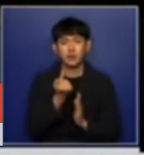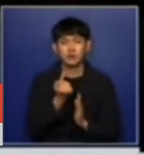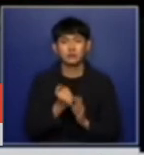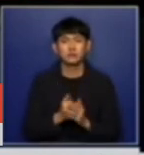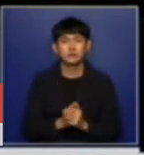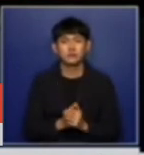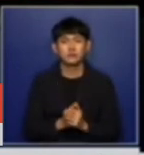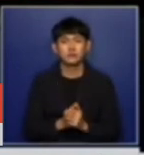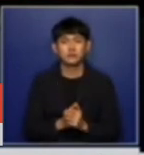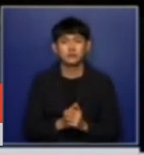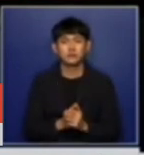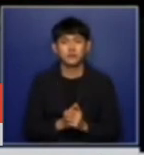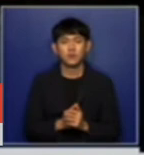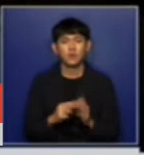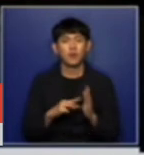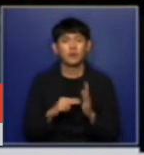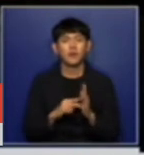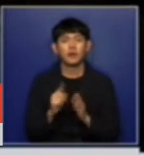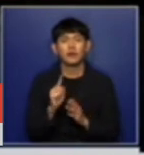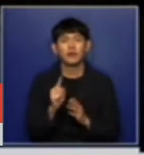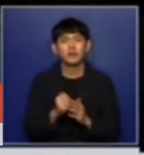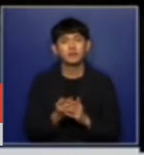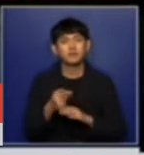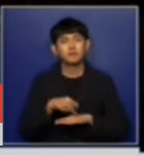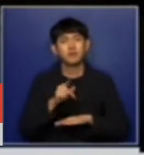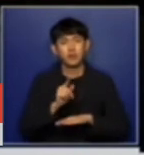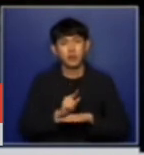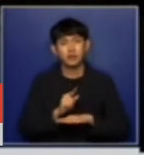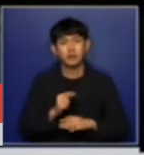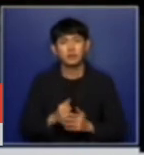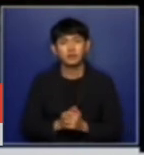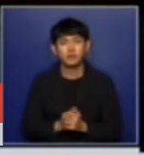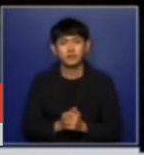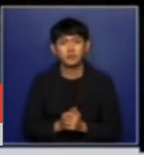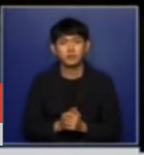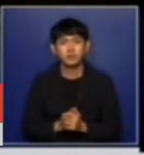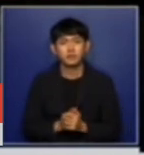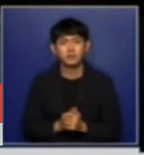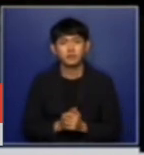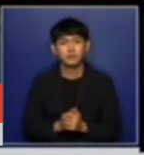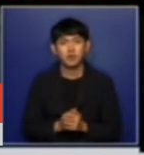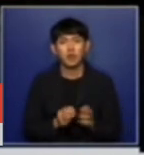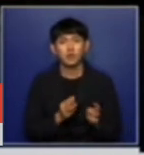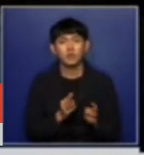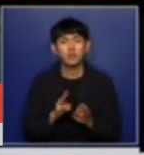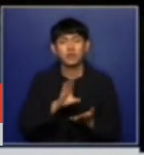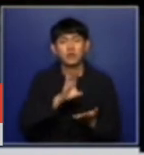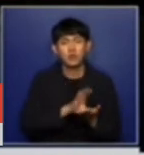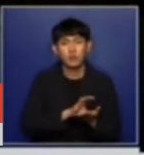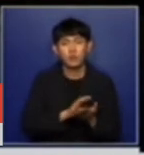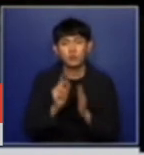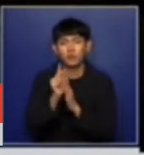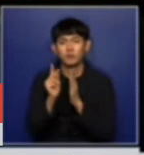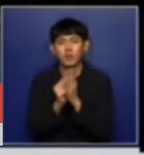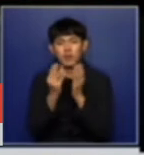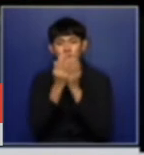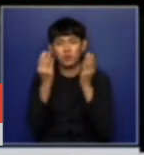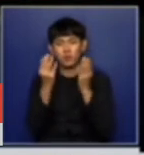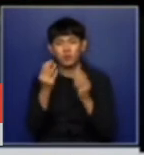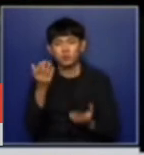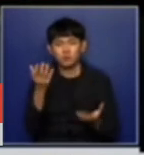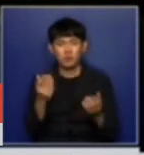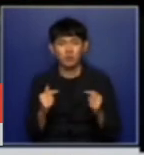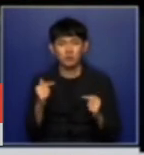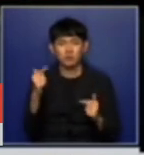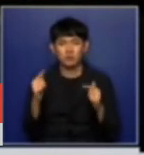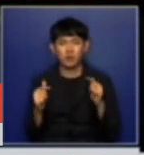อาจจะตีความกฎหมายฉบับนี้ก็ได้ท่านประธานครับวิธีการงบประมาณกับรัฐธรรมนูญอันไหนใหญ่กว่ากัน